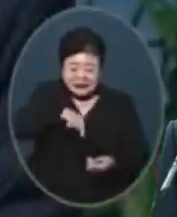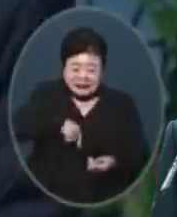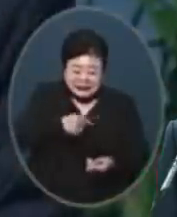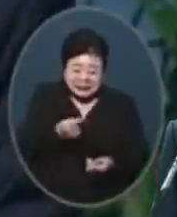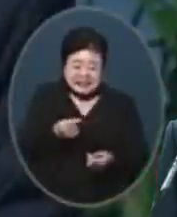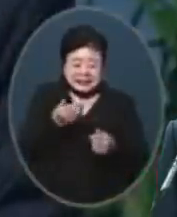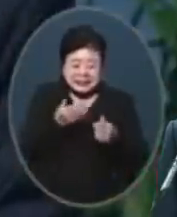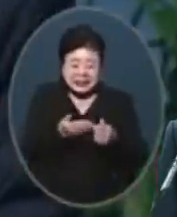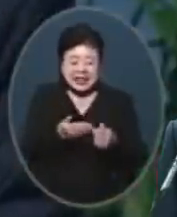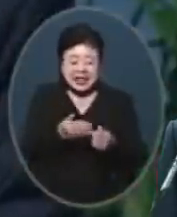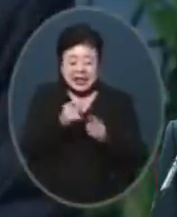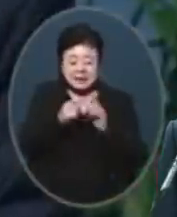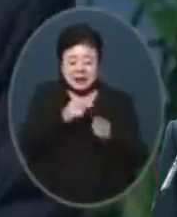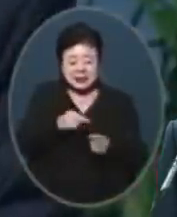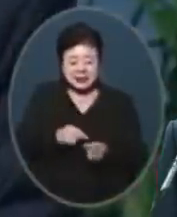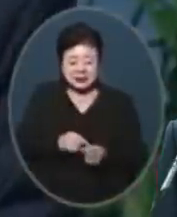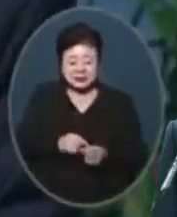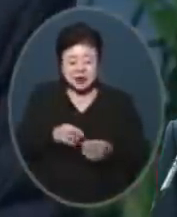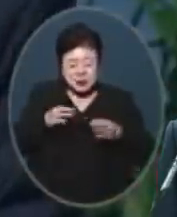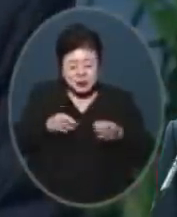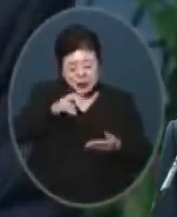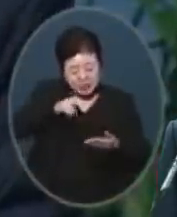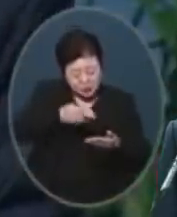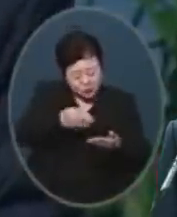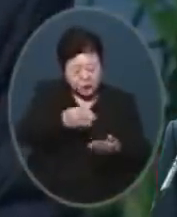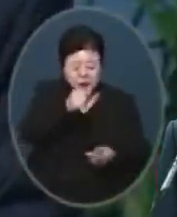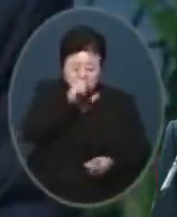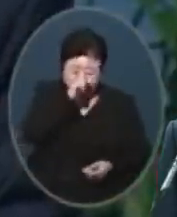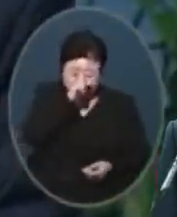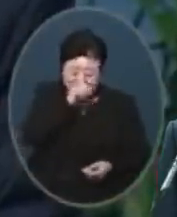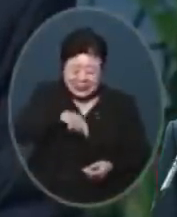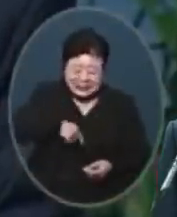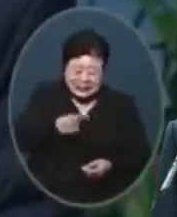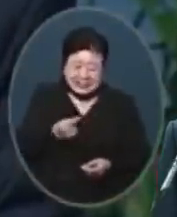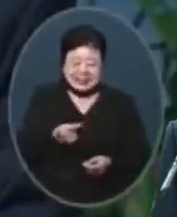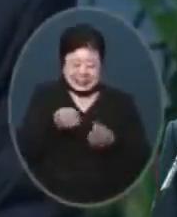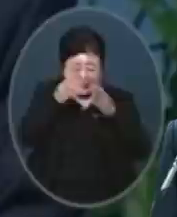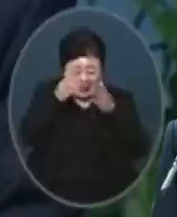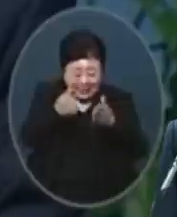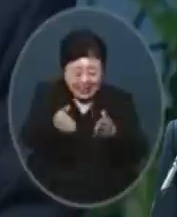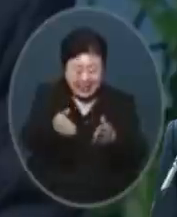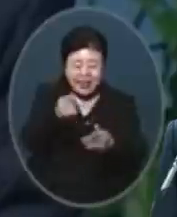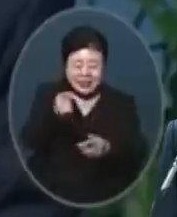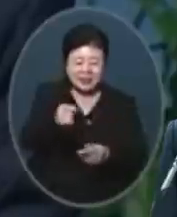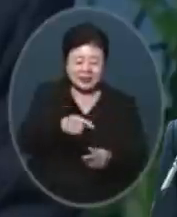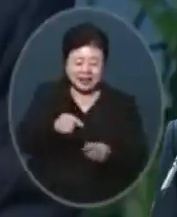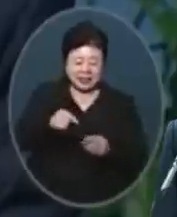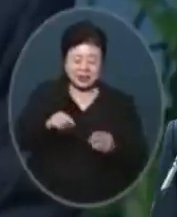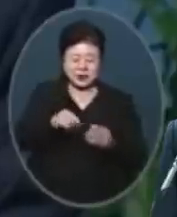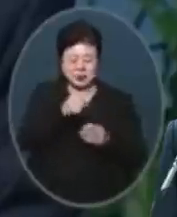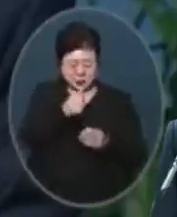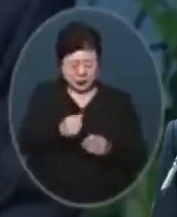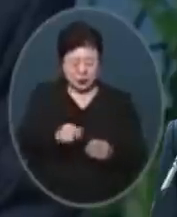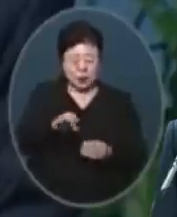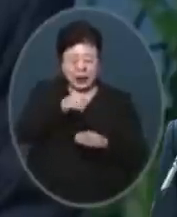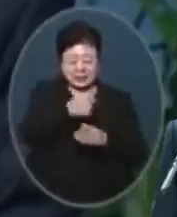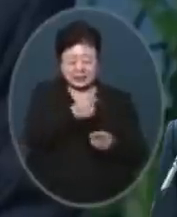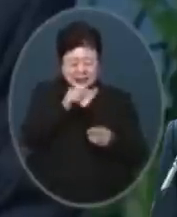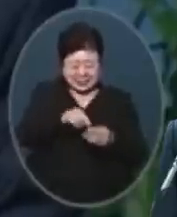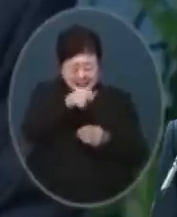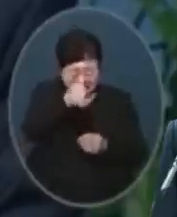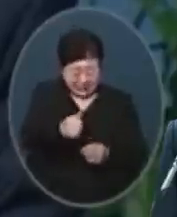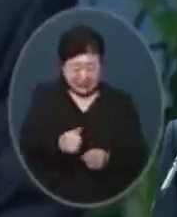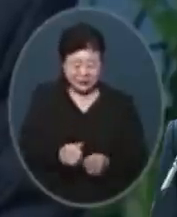자기 자신에게 소리내어 읽어주는 것입니다. 자기 자신을 향해 너는 택하신 족속이요